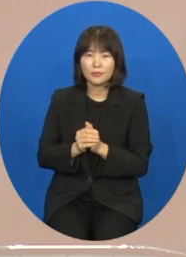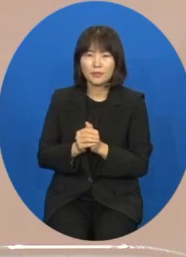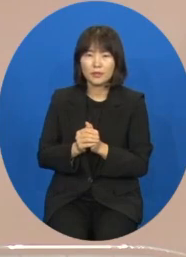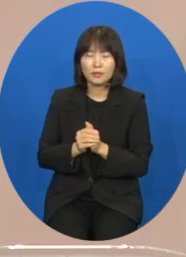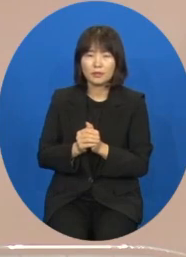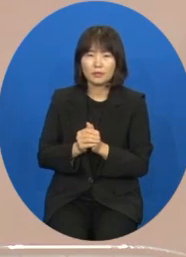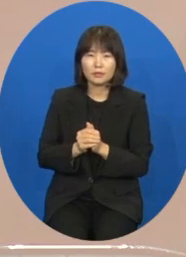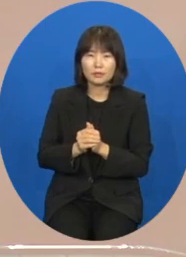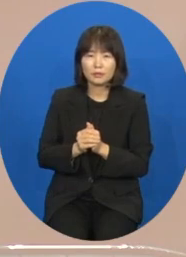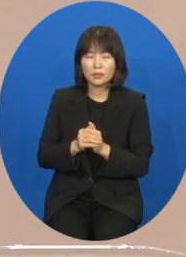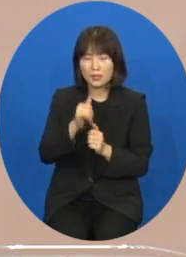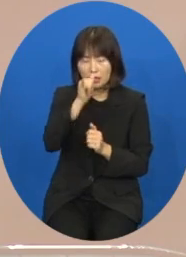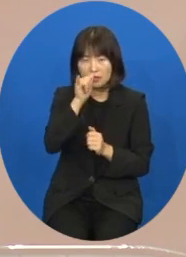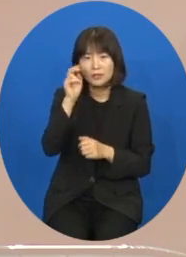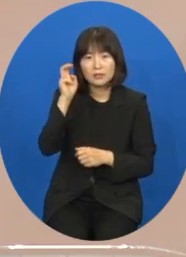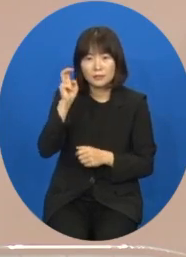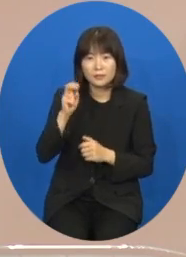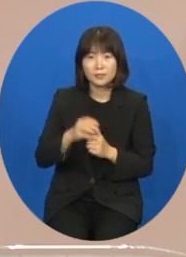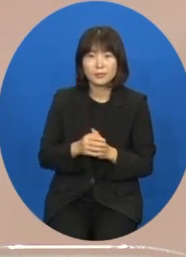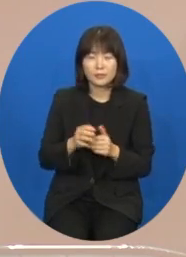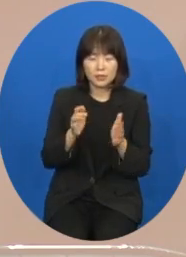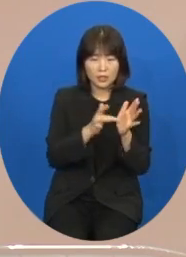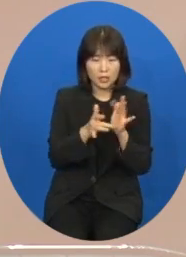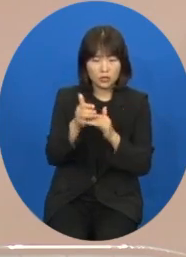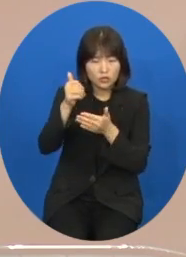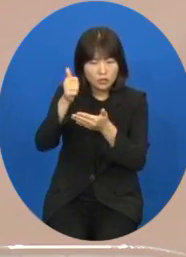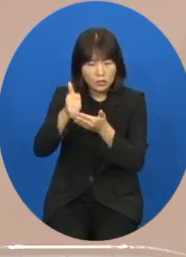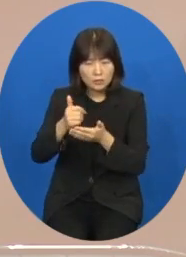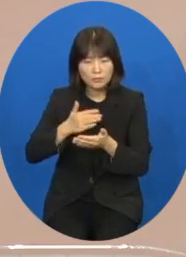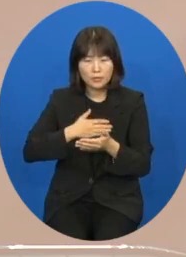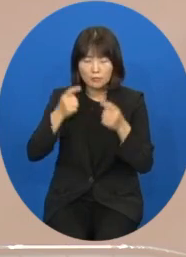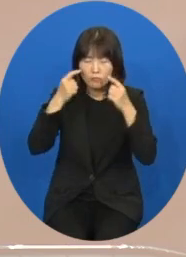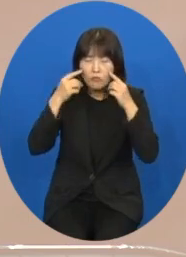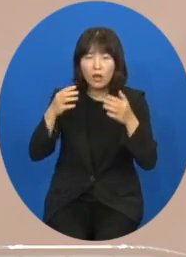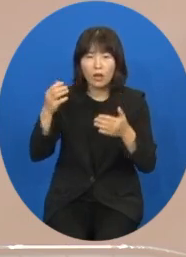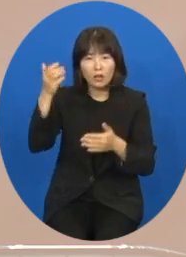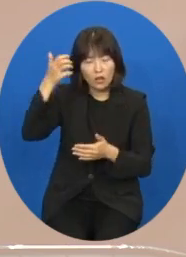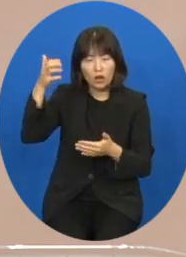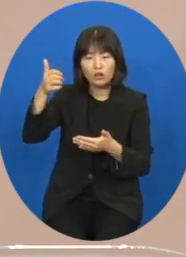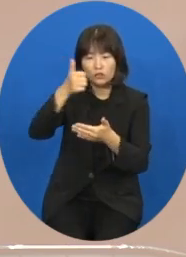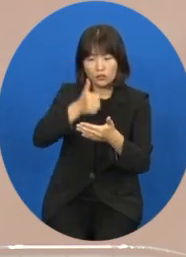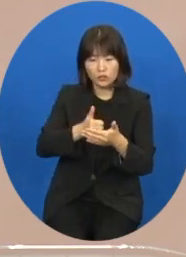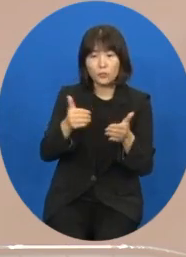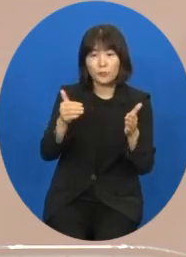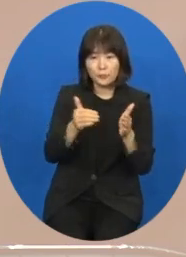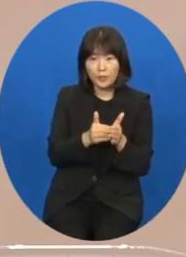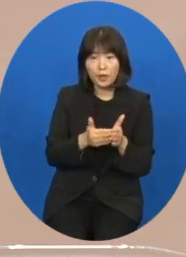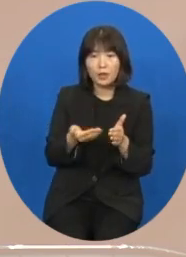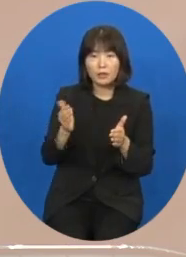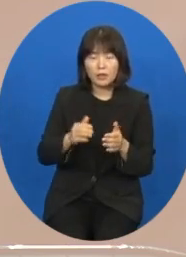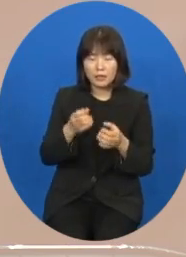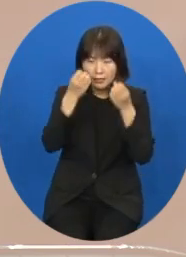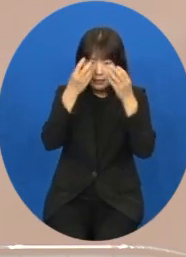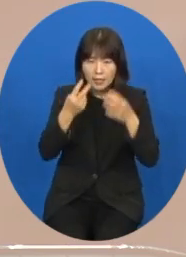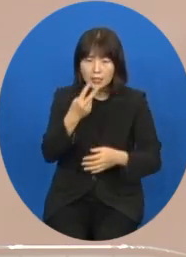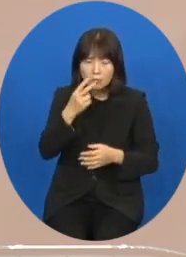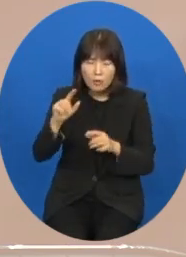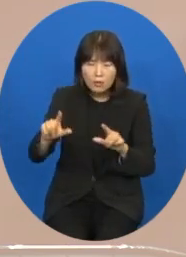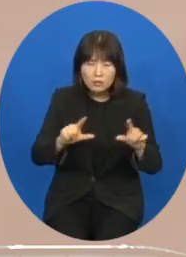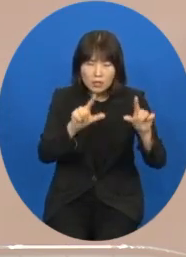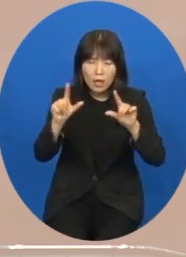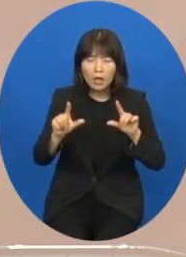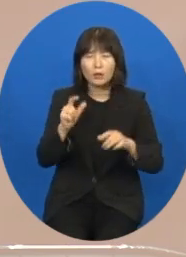꽤 있으실 거예요. 예수님을 내가 분명히 영접했는데 새 생명으로 살고 있지는